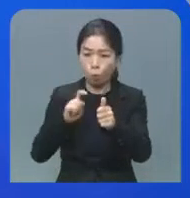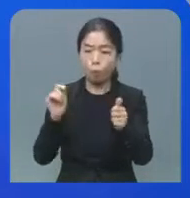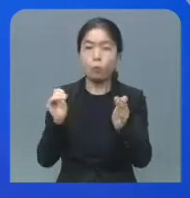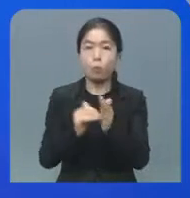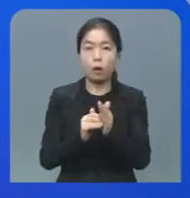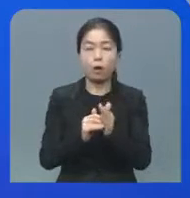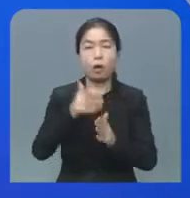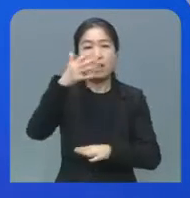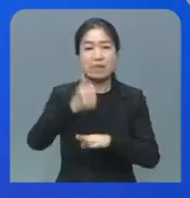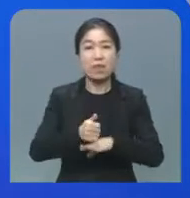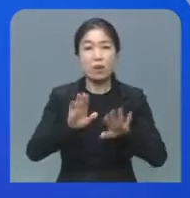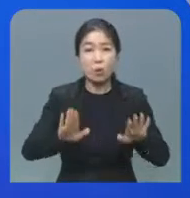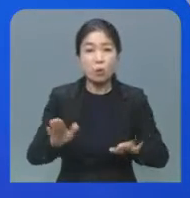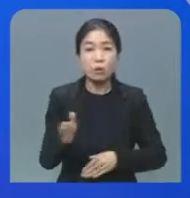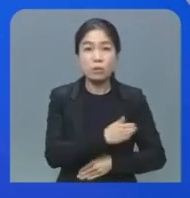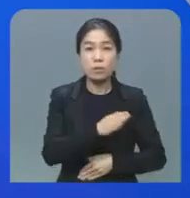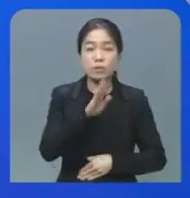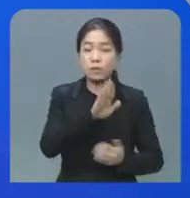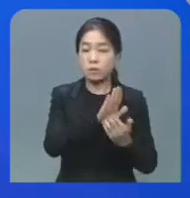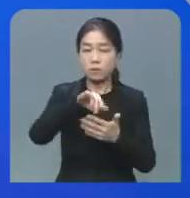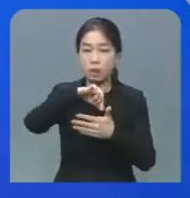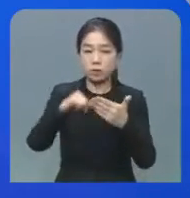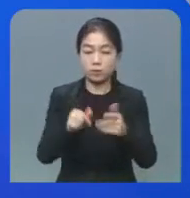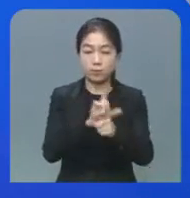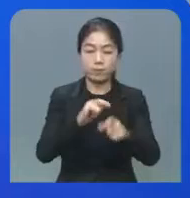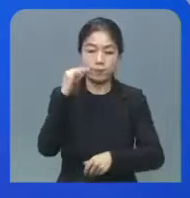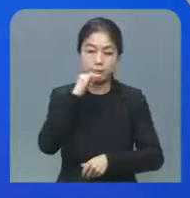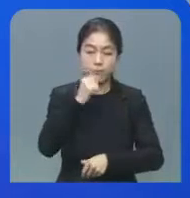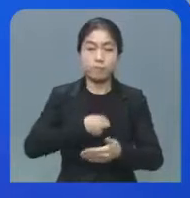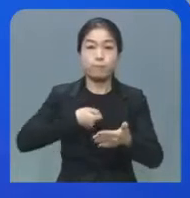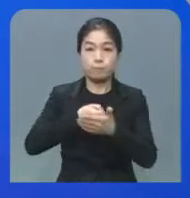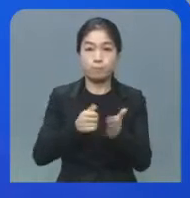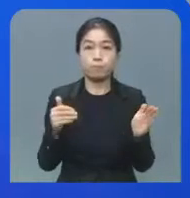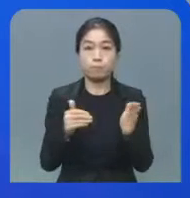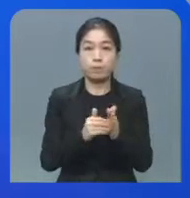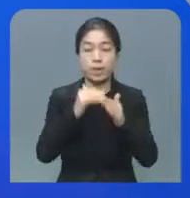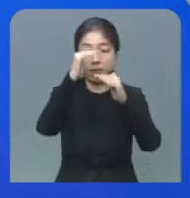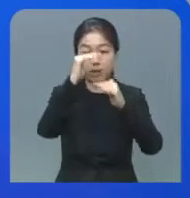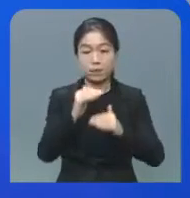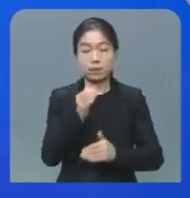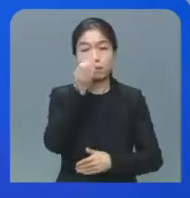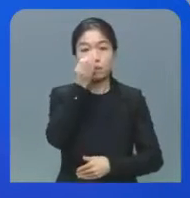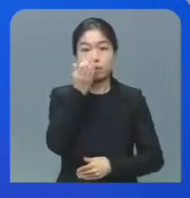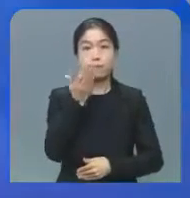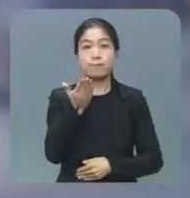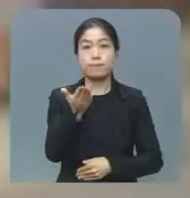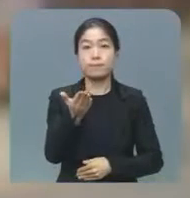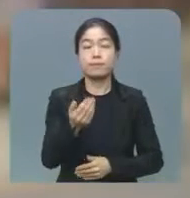급기야 광주시는 오늘부터 방역 수칙을 강화하기로 했습니다 김정배 기자의 보도입니다